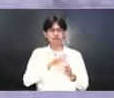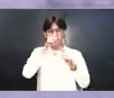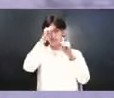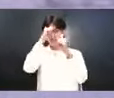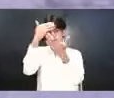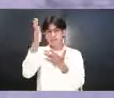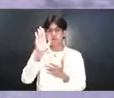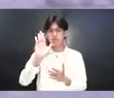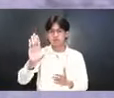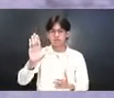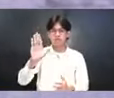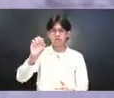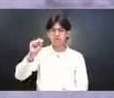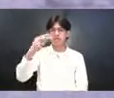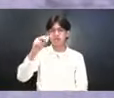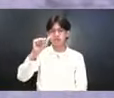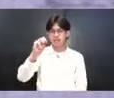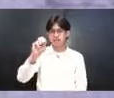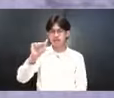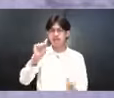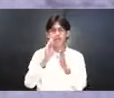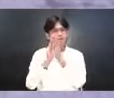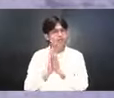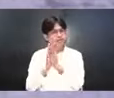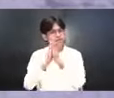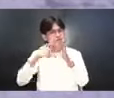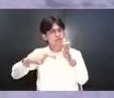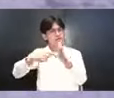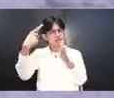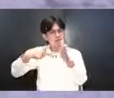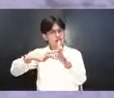And they pray it 2 times a day. 1 in the morning,